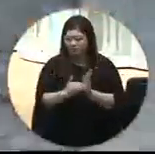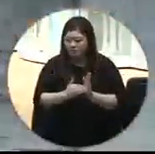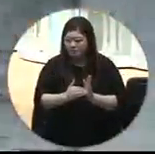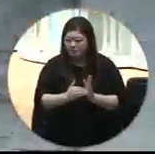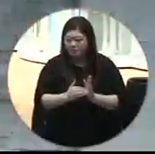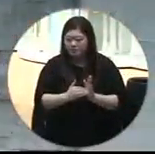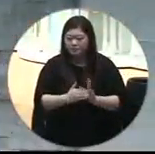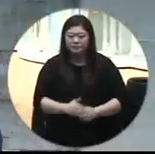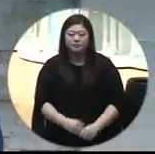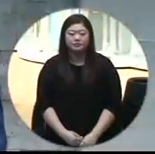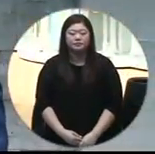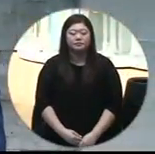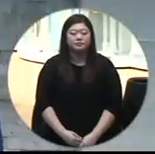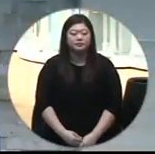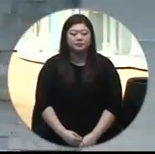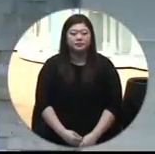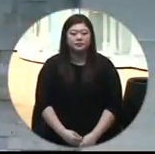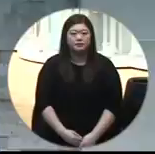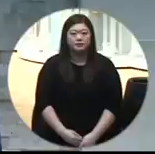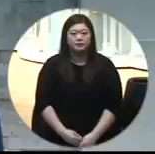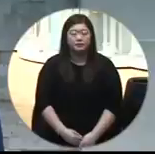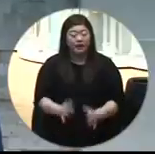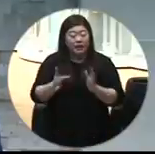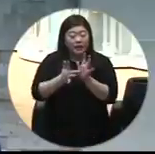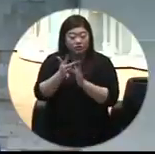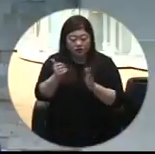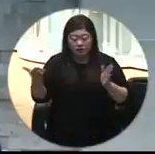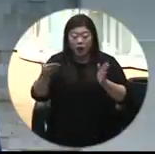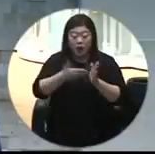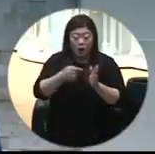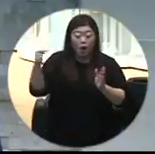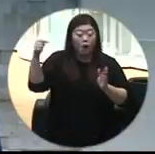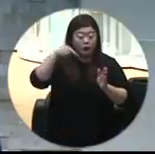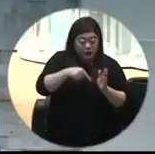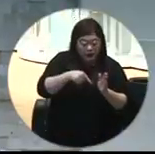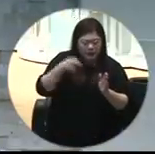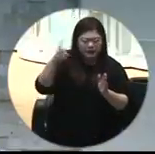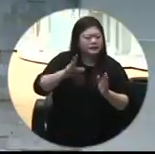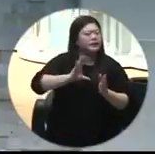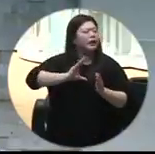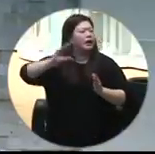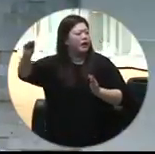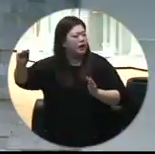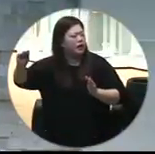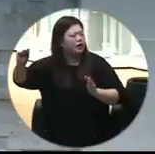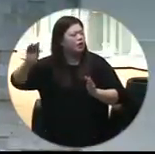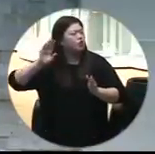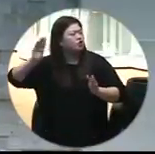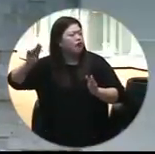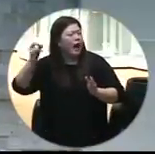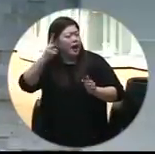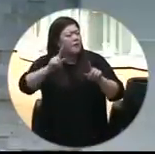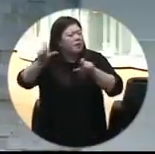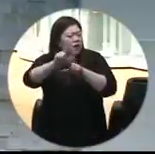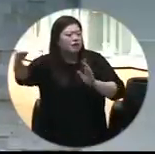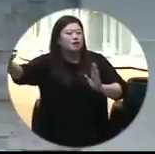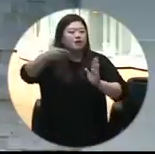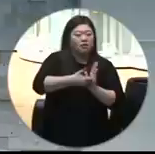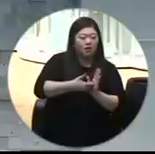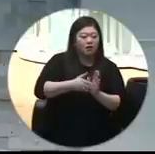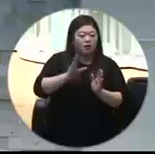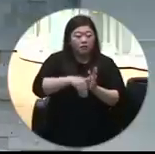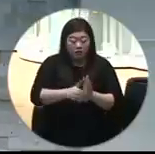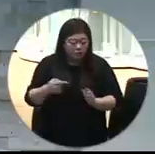성경에 보면요, 그 다음 예수님 여기 지역을 다시 오세요. 오시는데 이 사람이 얼마나 전도를 많이 했던지 예수님이 집회를